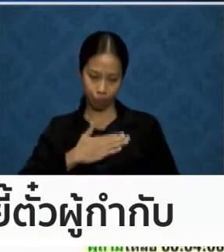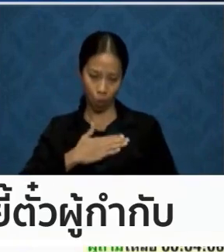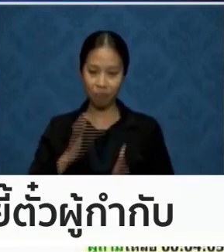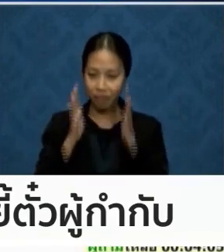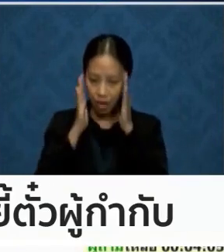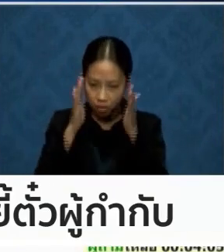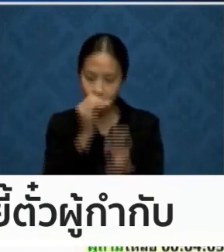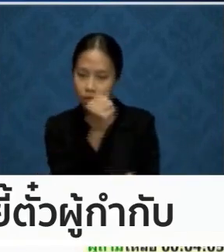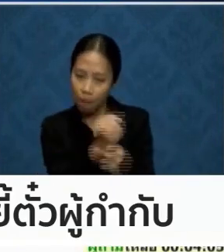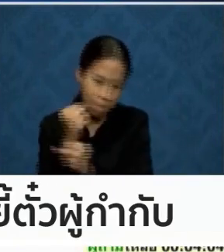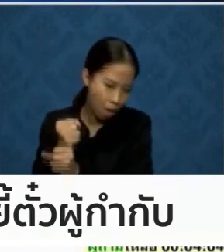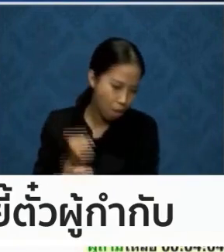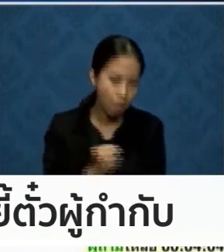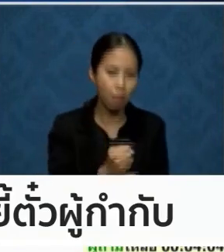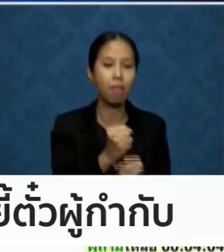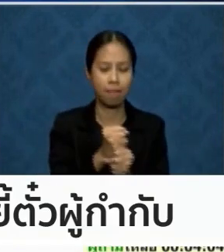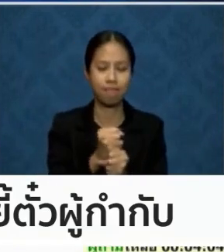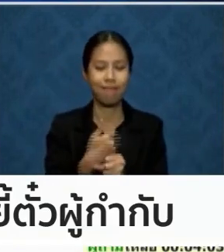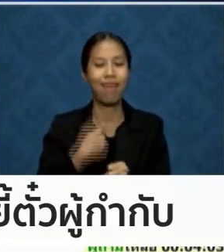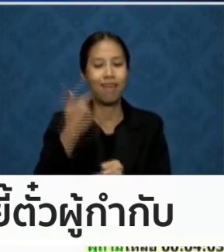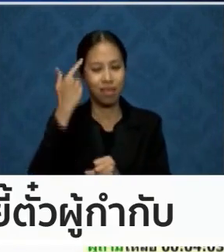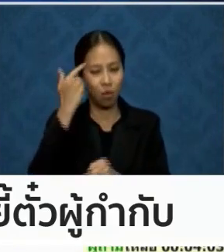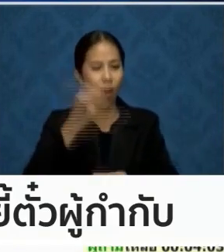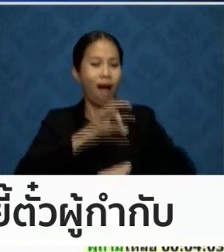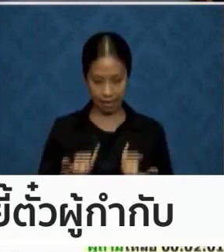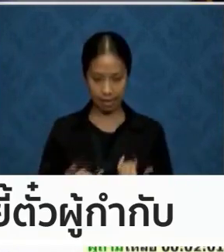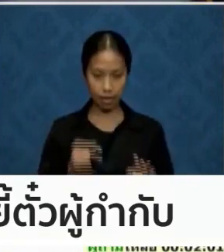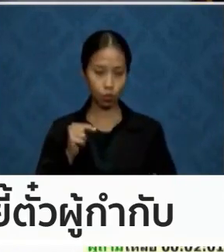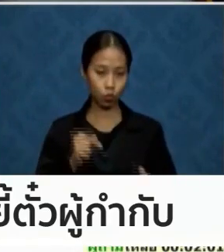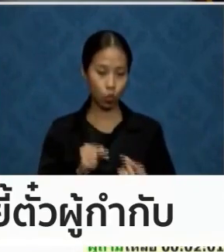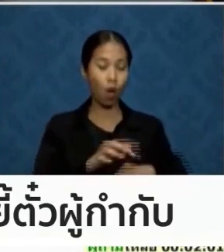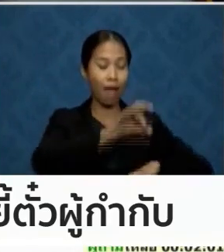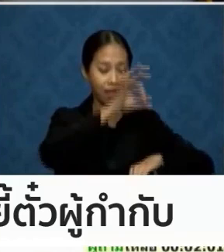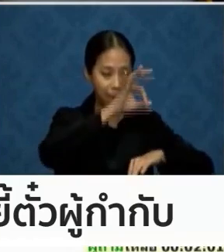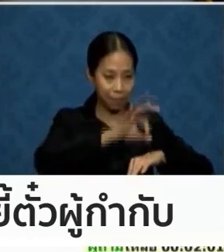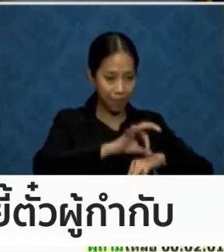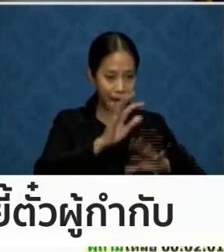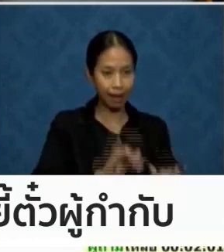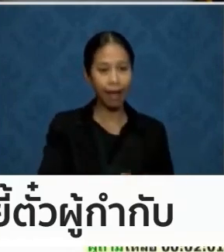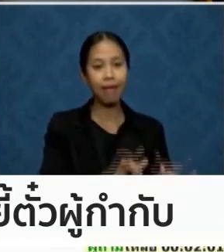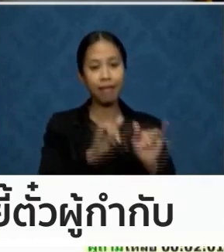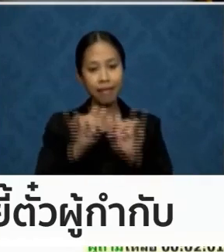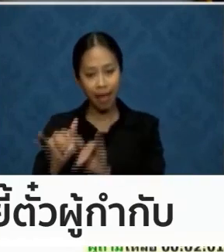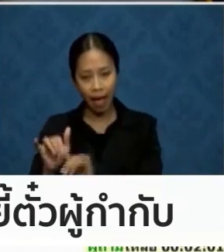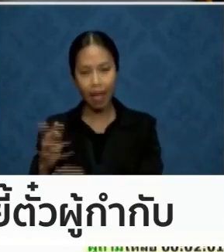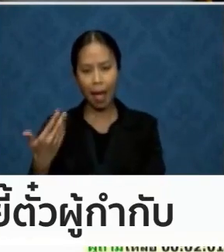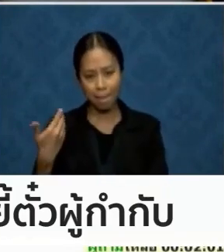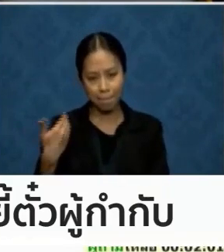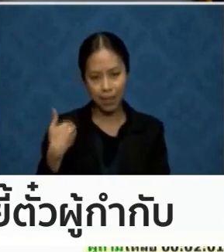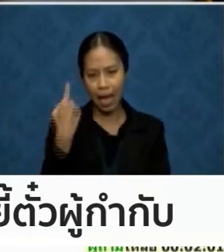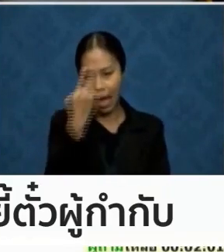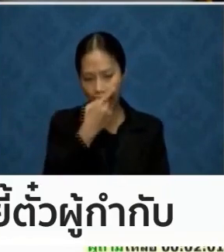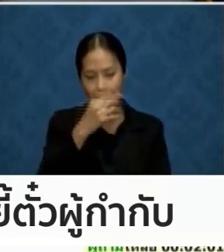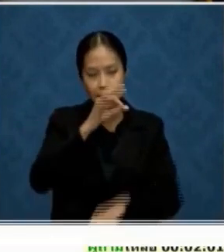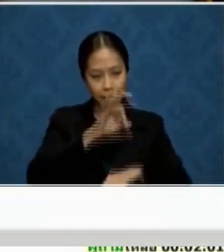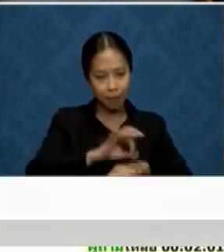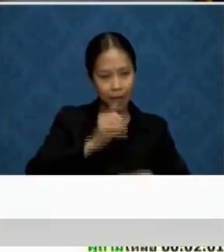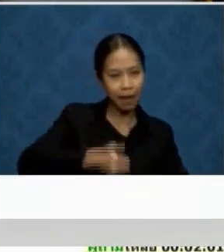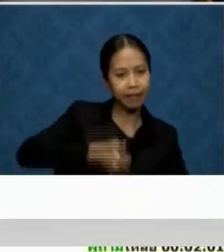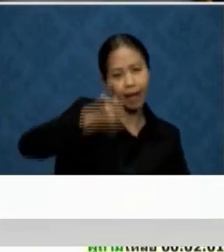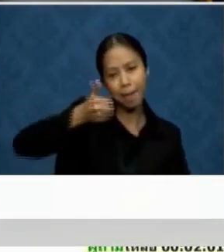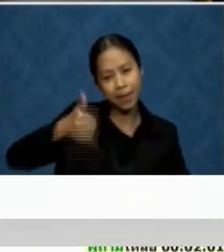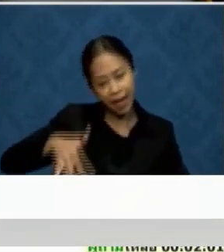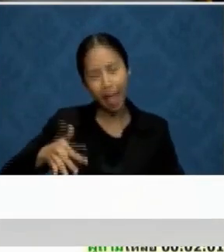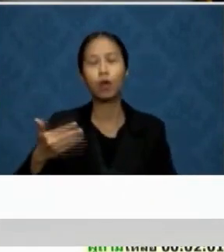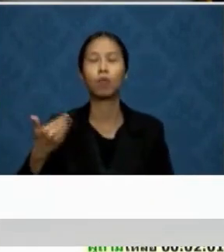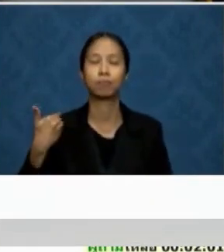ละมีผลงานจะได้รับการพิจารณาอย่างเป็นธรรม ที่บอกว่าบางคนสมหวังบ้างไม่สมหวังบ้างก็มีหลายคน